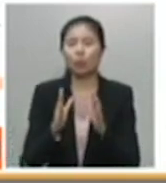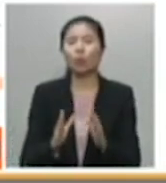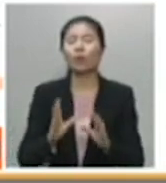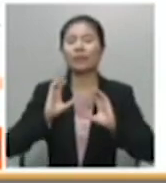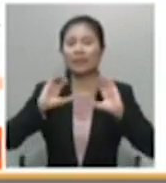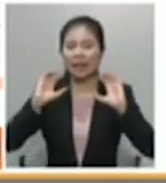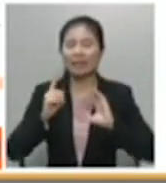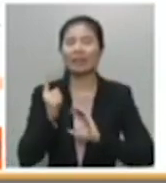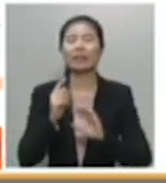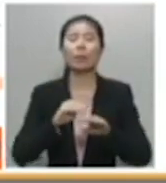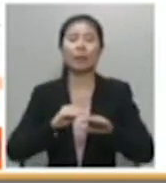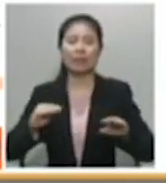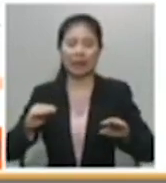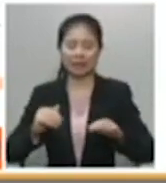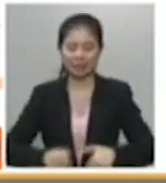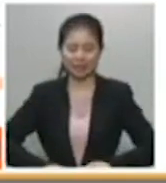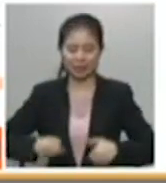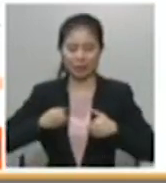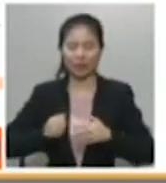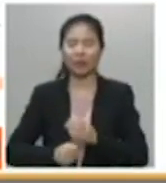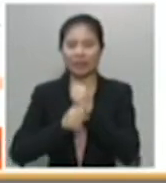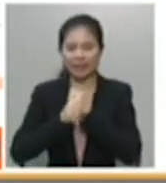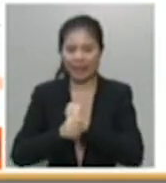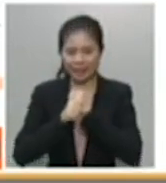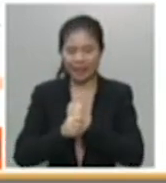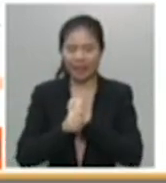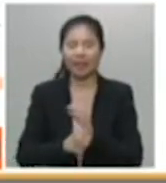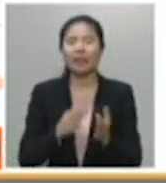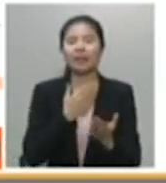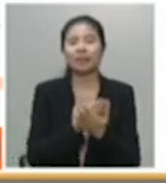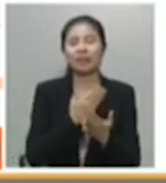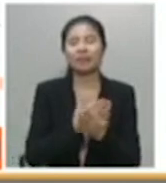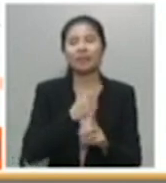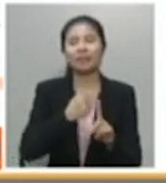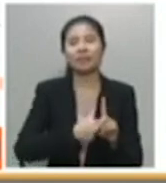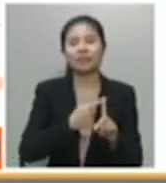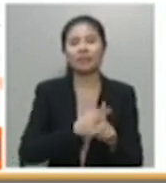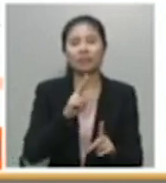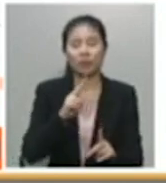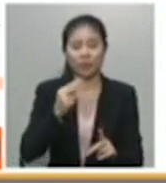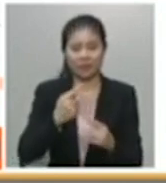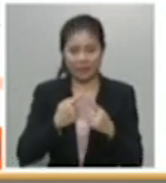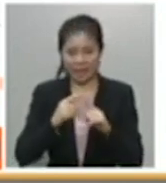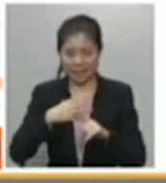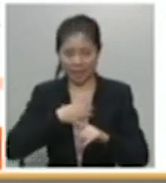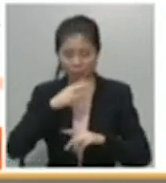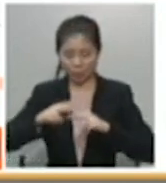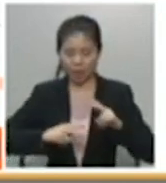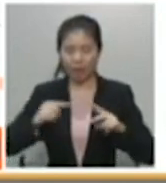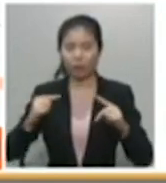มีมาตรฐานคุณภาพชีวิตในวัยชราด้วยรายได้ 20,000 บาทต่อเดือนแต่เราอยากที่จะดูแลให้คนไทยทุก